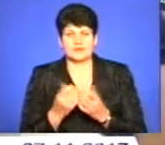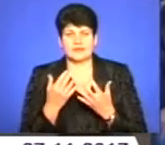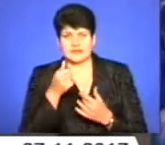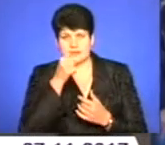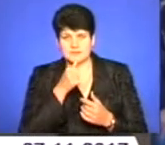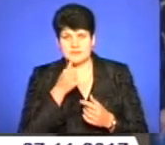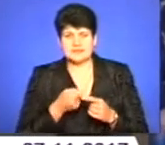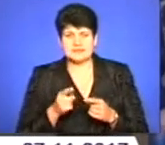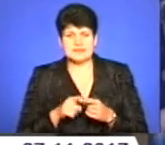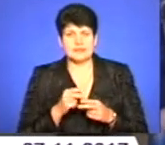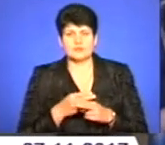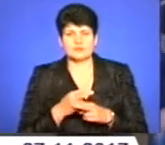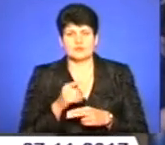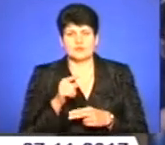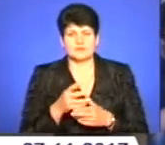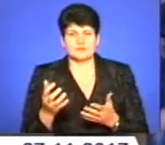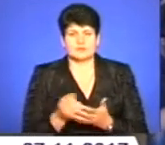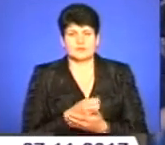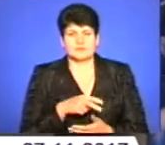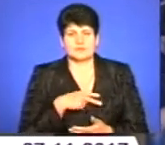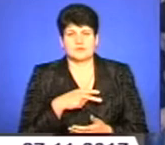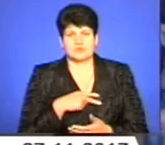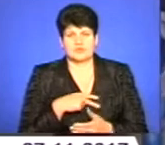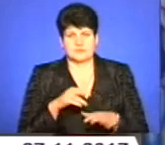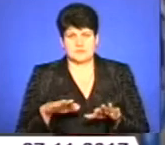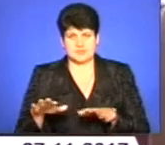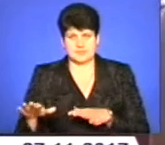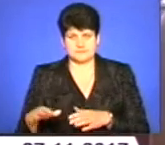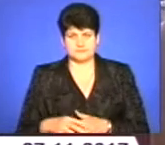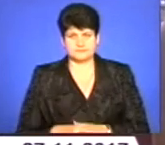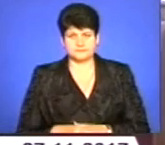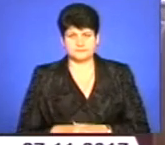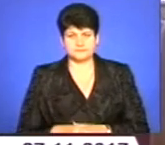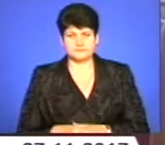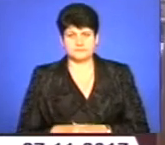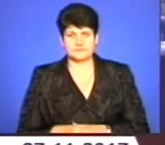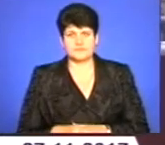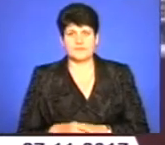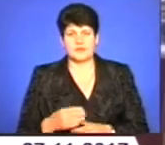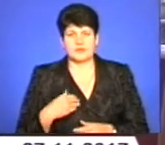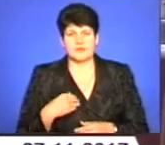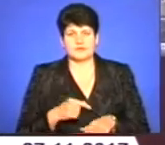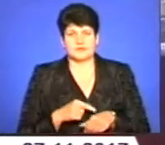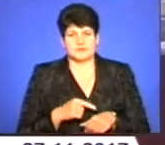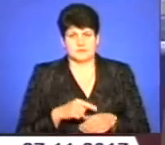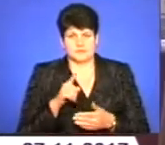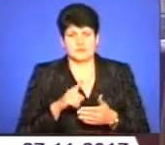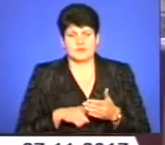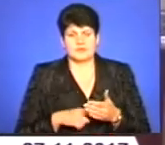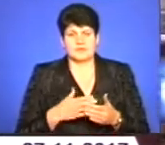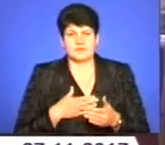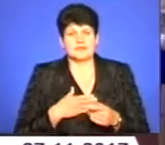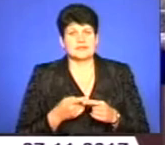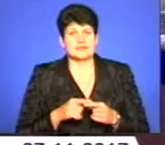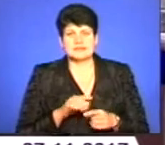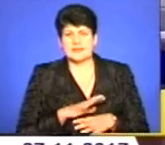місяців, це не завадило їм здобути як призові, так і чемпіонські місця. Я не знайшовся впевнено, але для мене це не